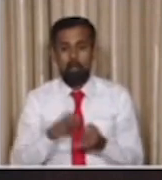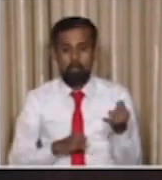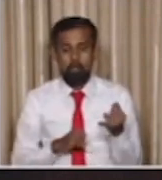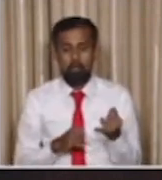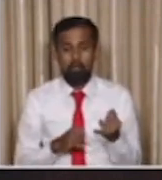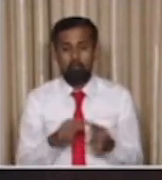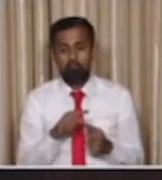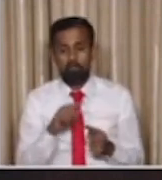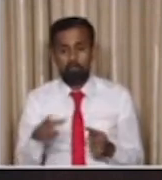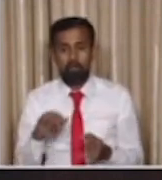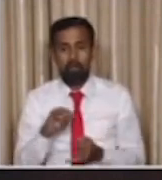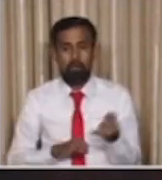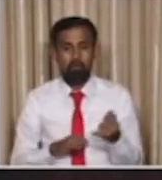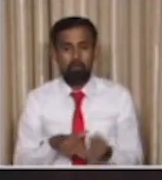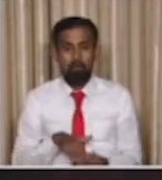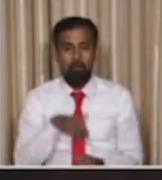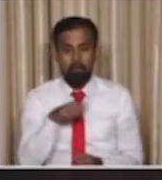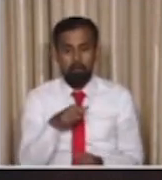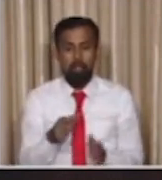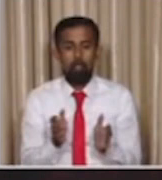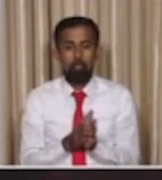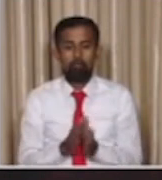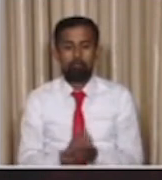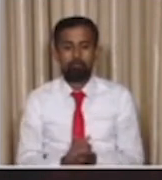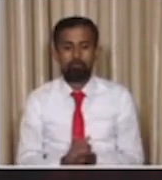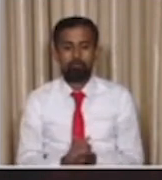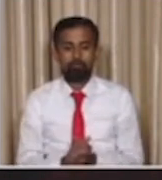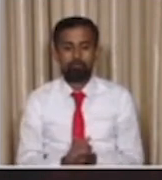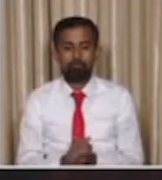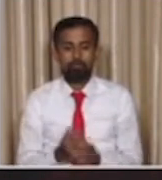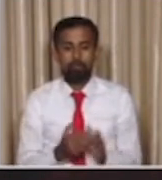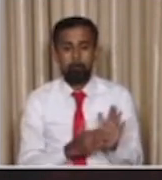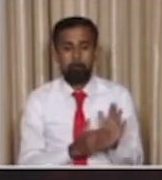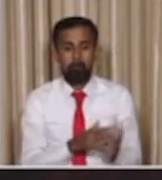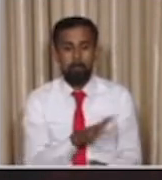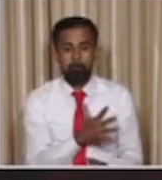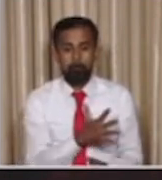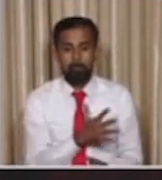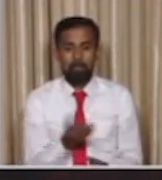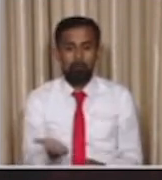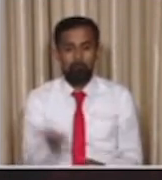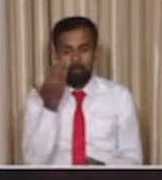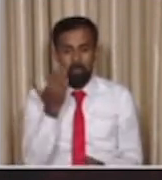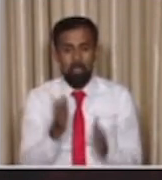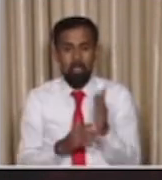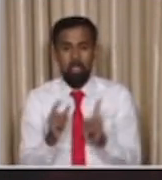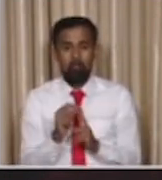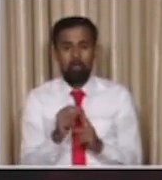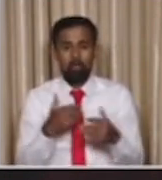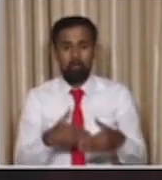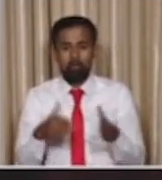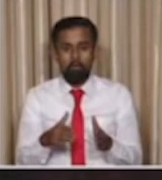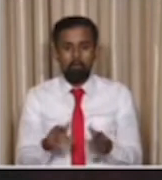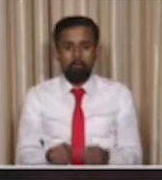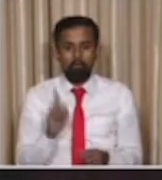ප්‍රසම්පාදන අතිරේක ලේකම්ගේ ප්‍රධානත්වයෙන් තියෙන කමිටුවකින්. ඒ වගේම රුපියල් මිලියන 500ට වැඩි නම් අමාත්‍ය මණ්ඩලයේ කැබිනට්